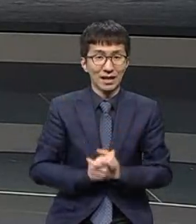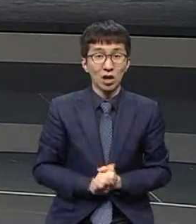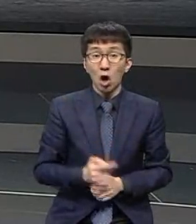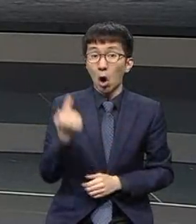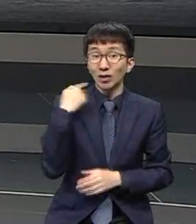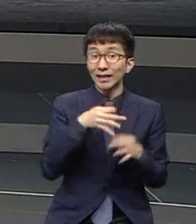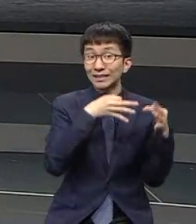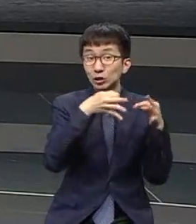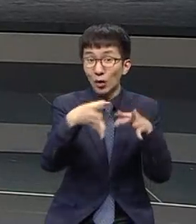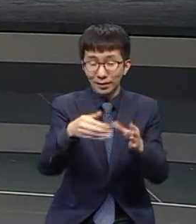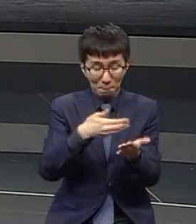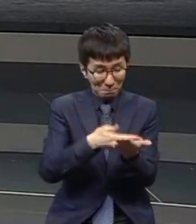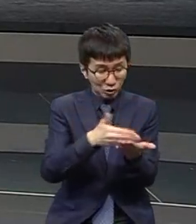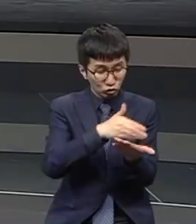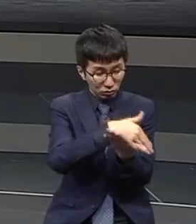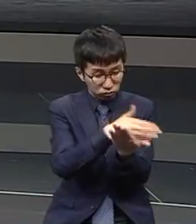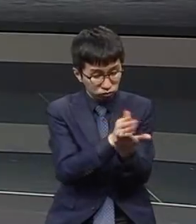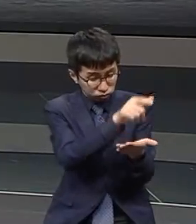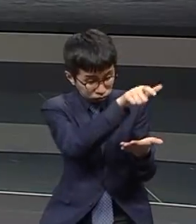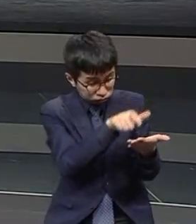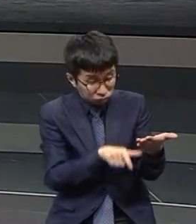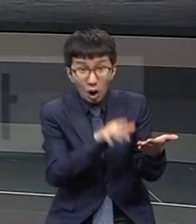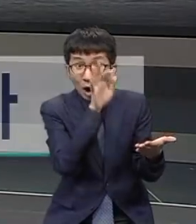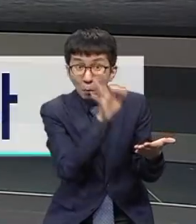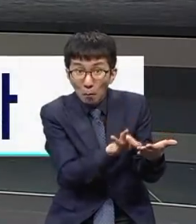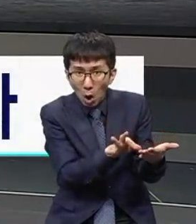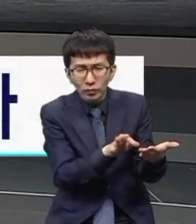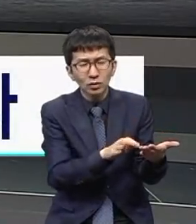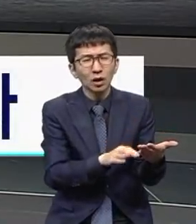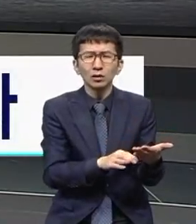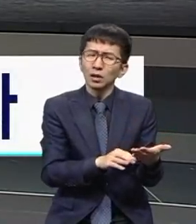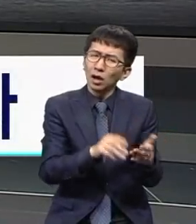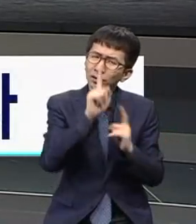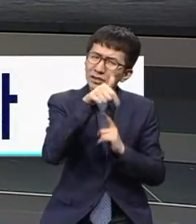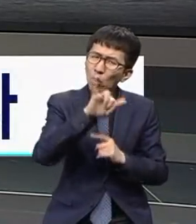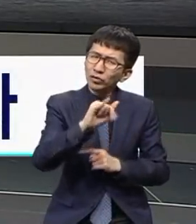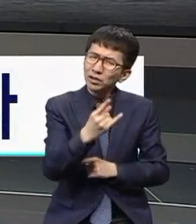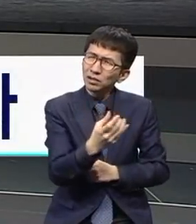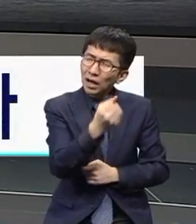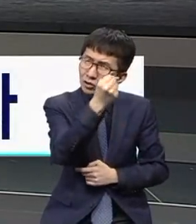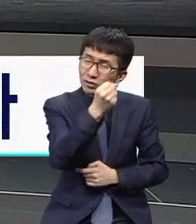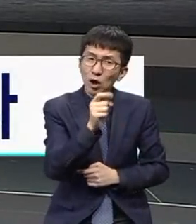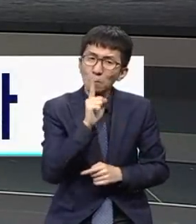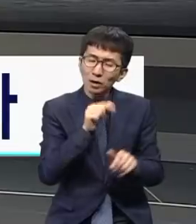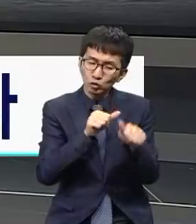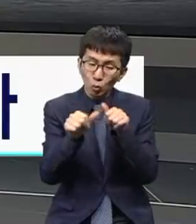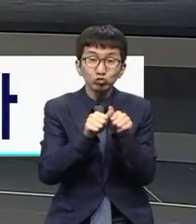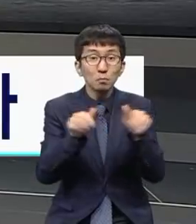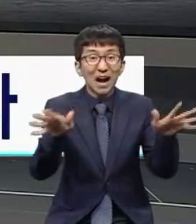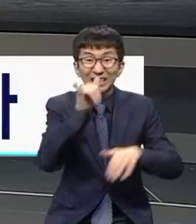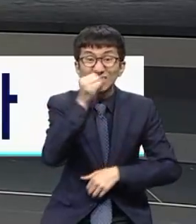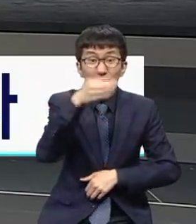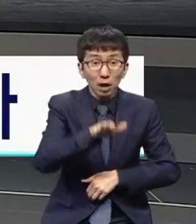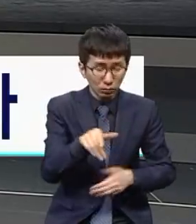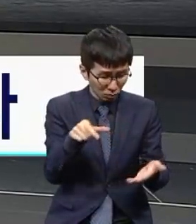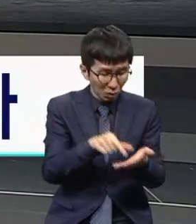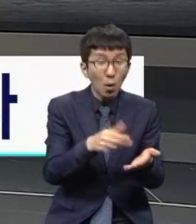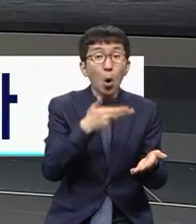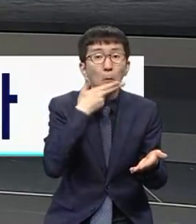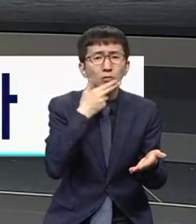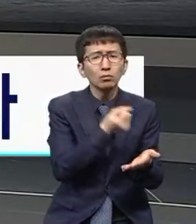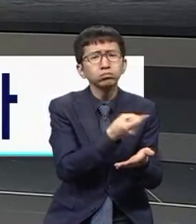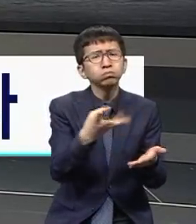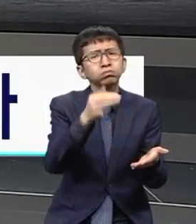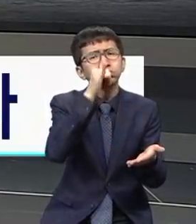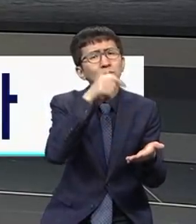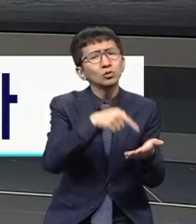했는데 어제 공개된 기증 미술품 목록을 살펴보면 이른바 이건희 컬렉션으로 알려졌지만 이번에 포함되지